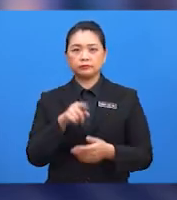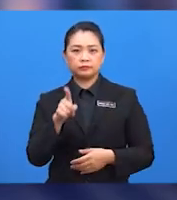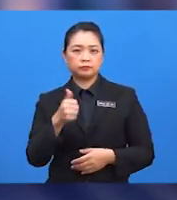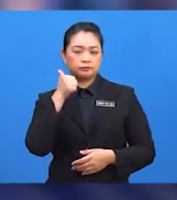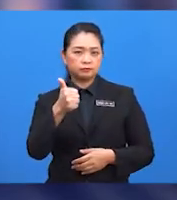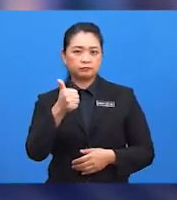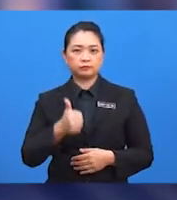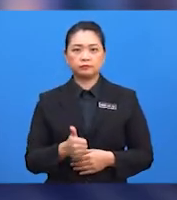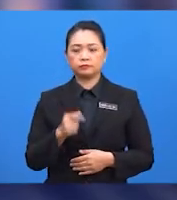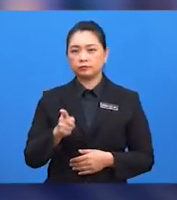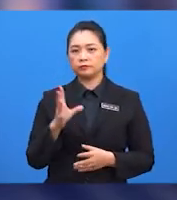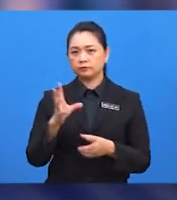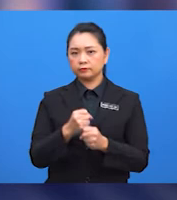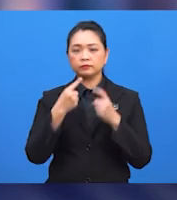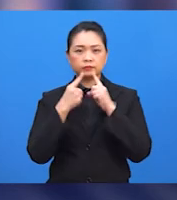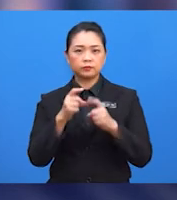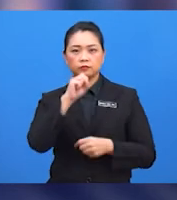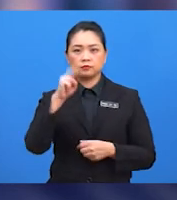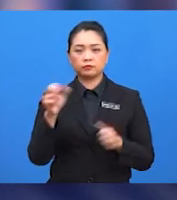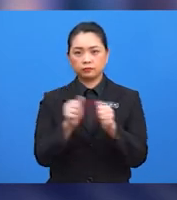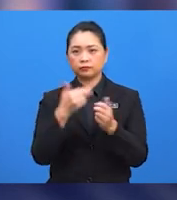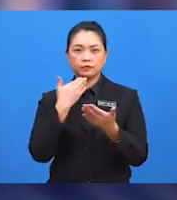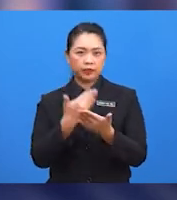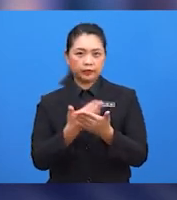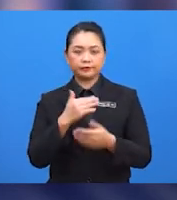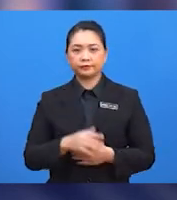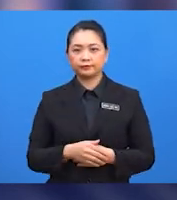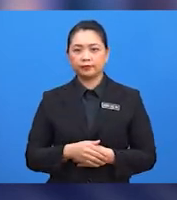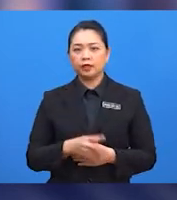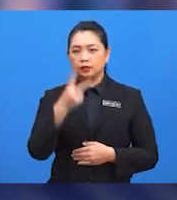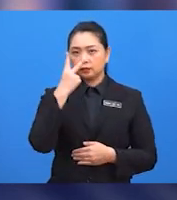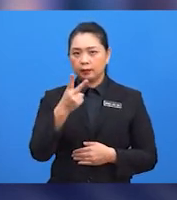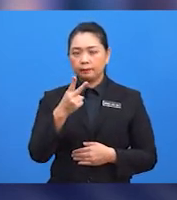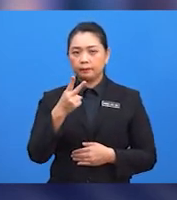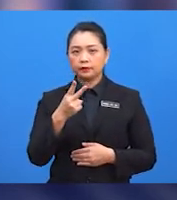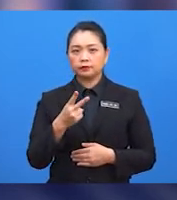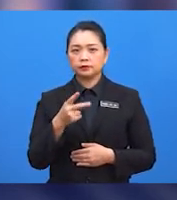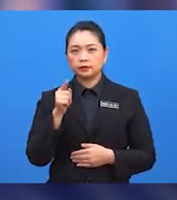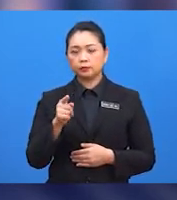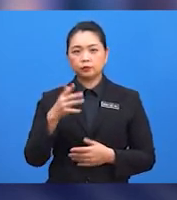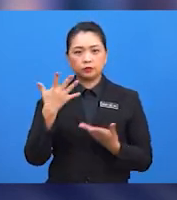sememangnya hebat. Kamu dapat menjawab soalan dengan baik sekali. Nampak